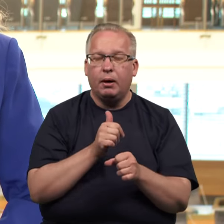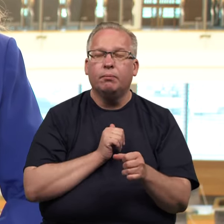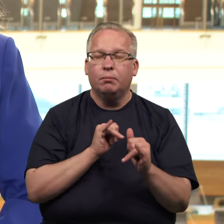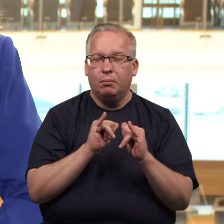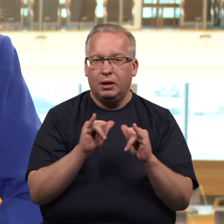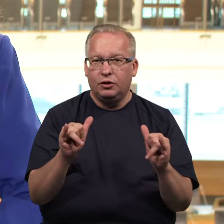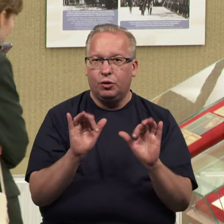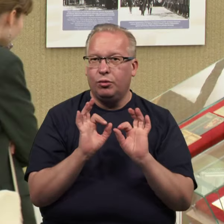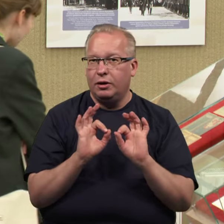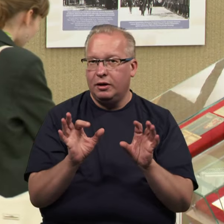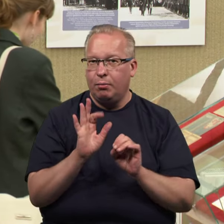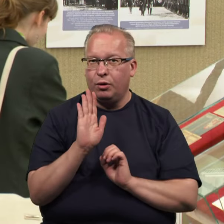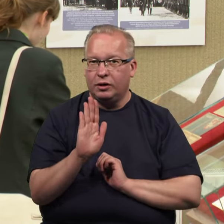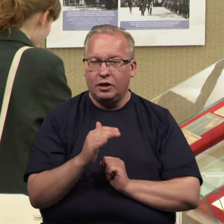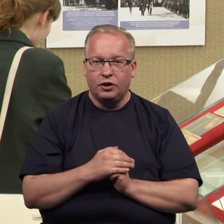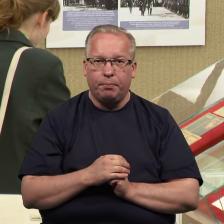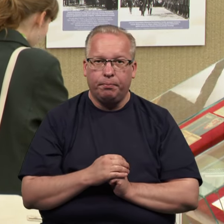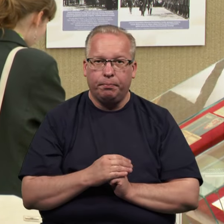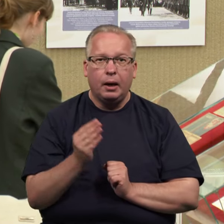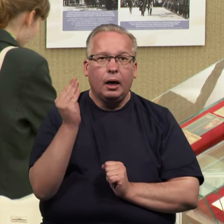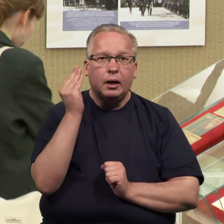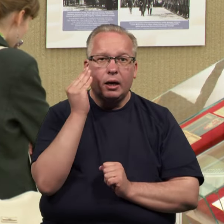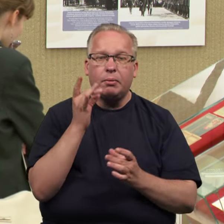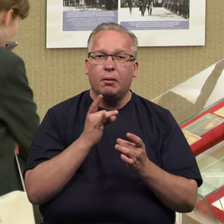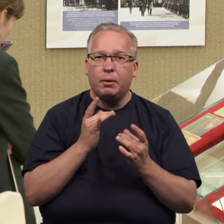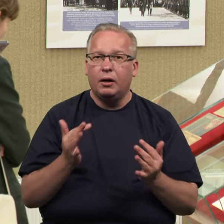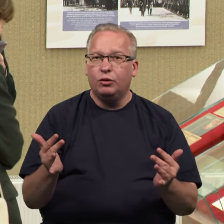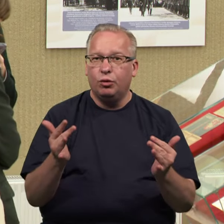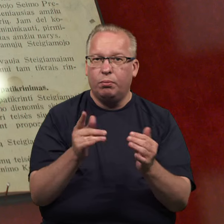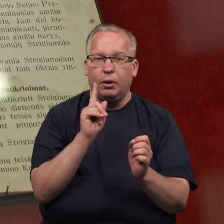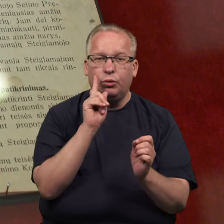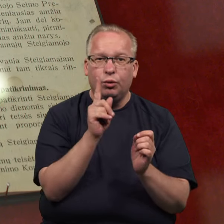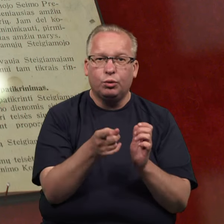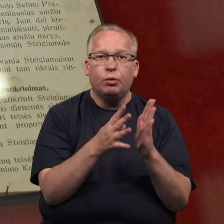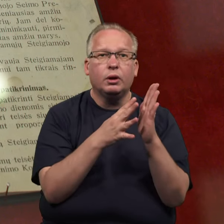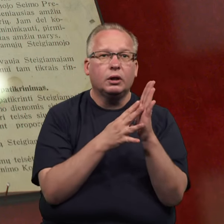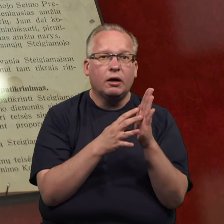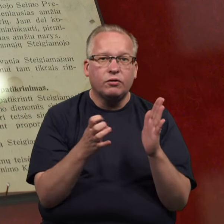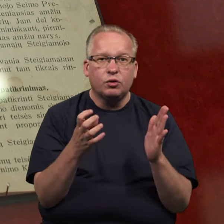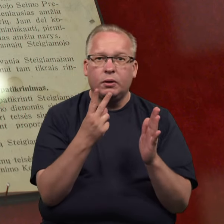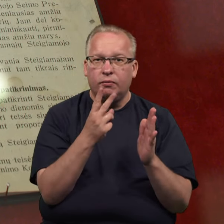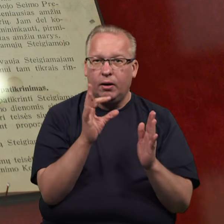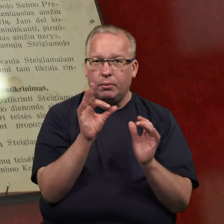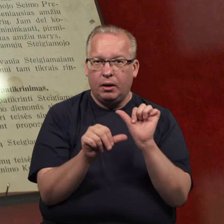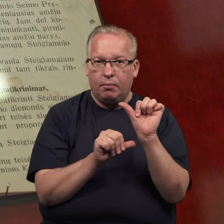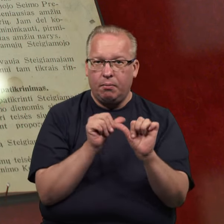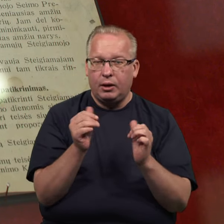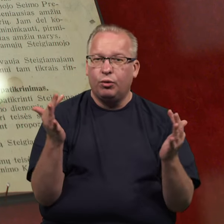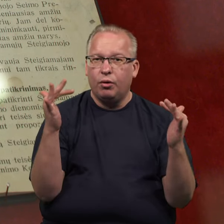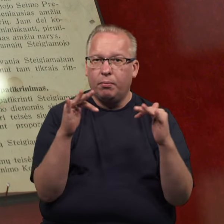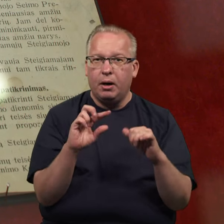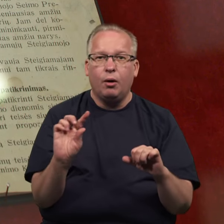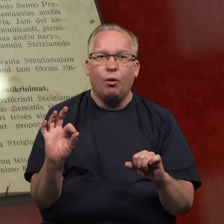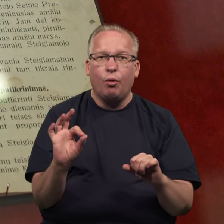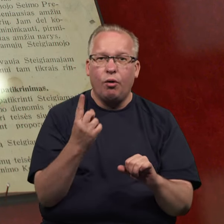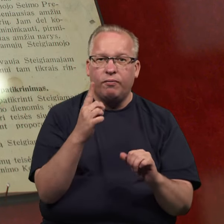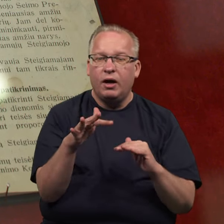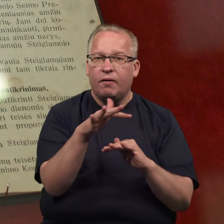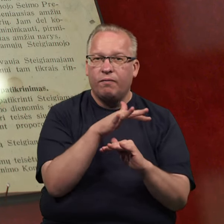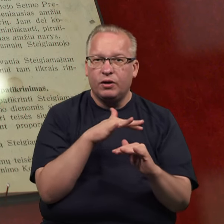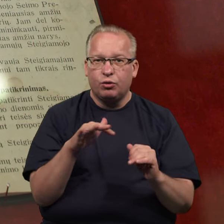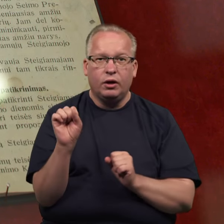reportaže. Kaip primena renginio organizatoriai, nuo 1920 metų, kai susirinko pirmasis